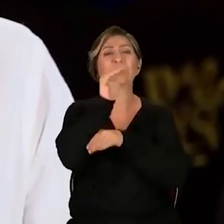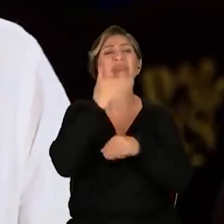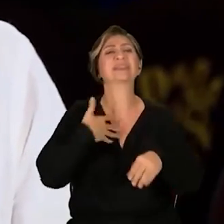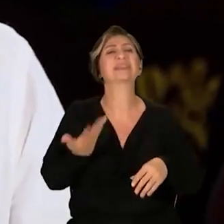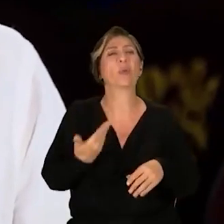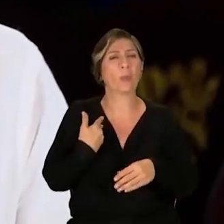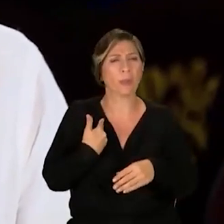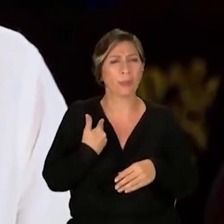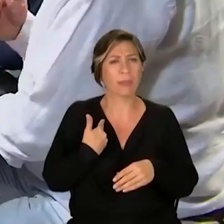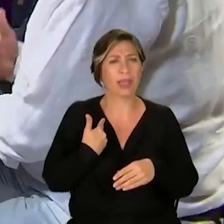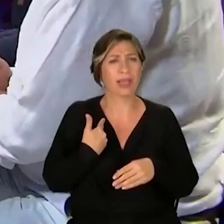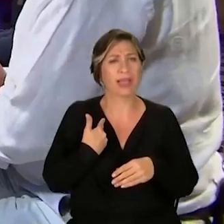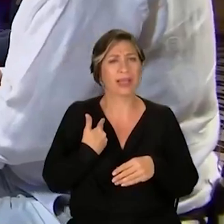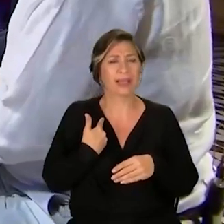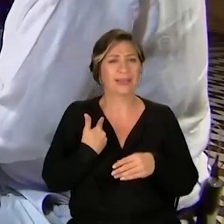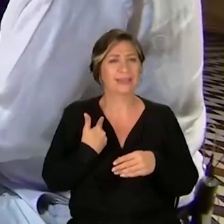değilim.